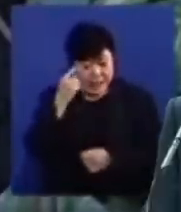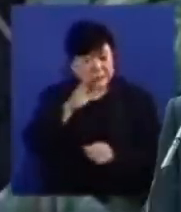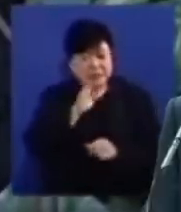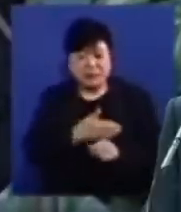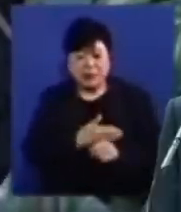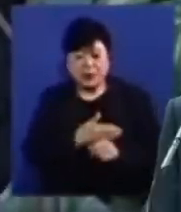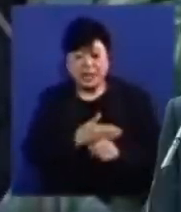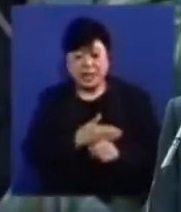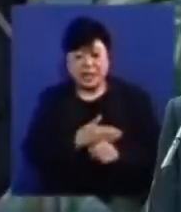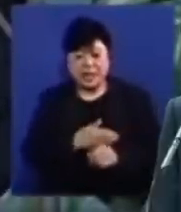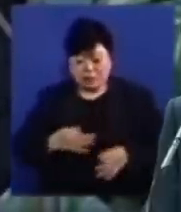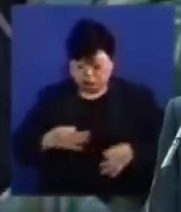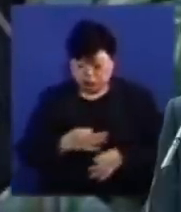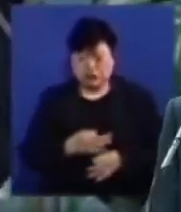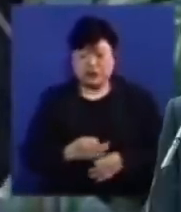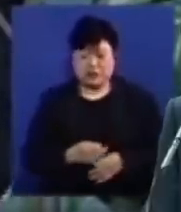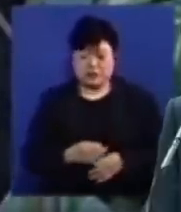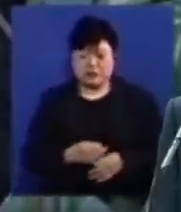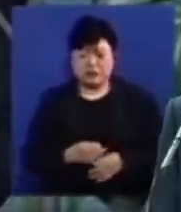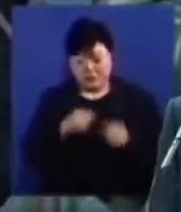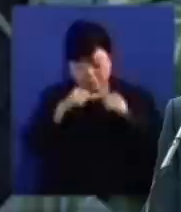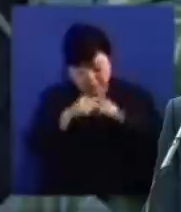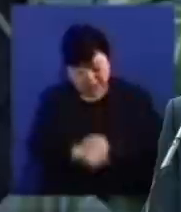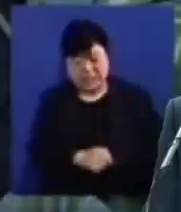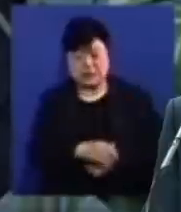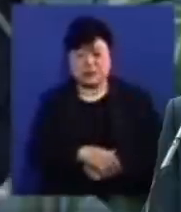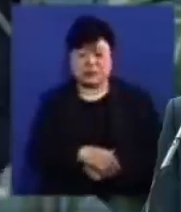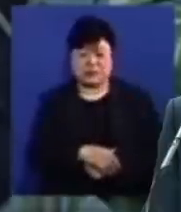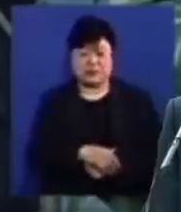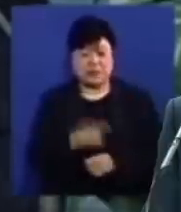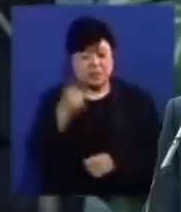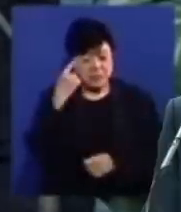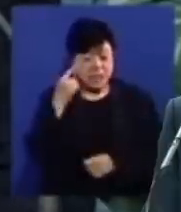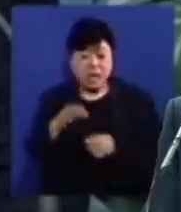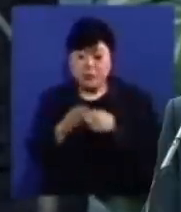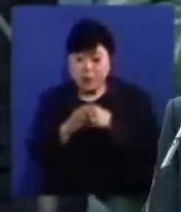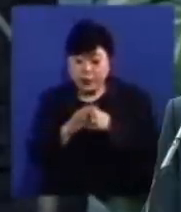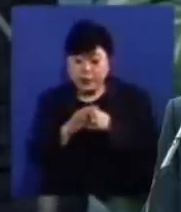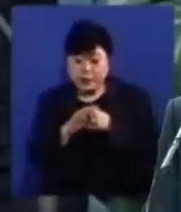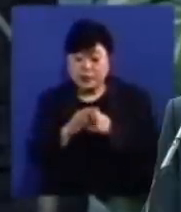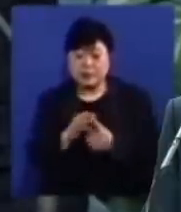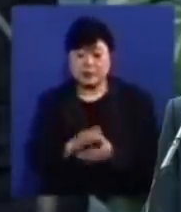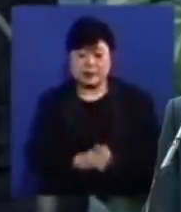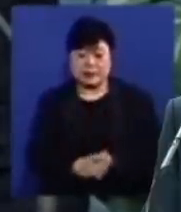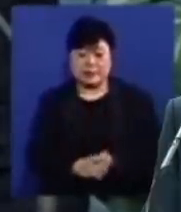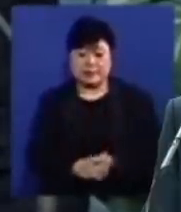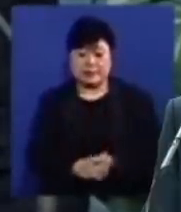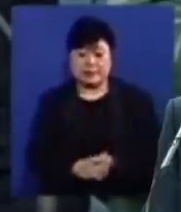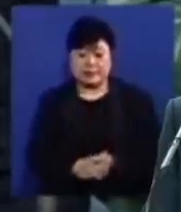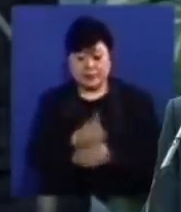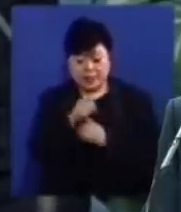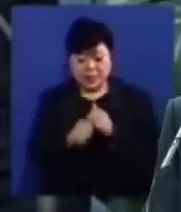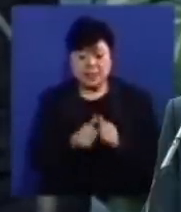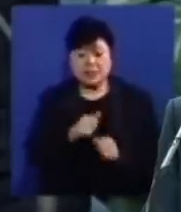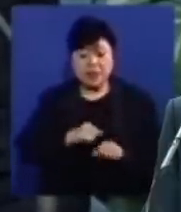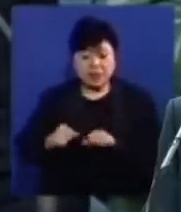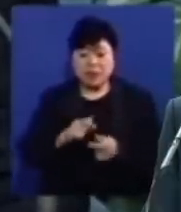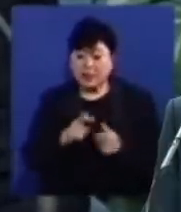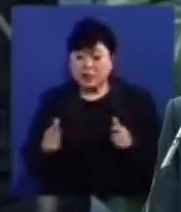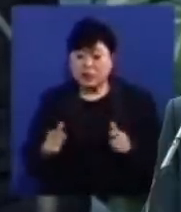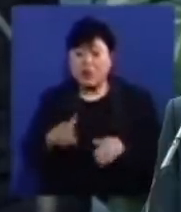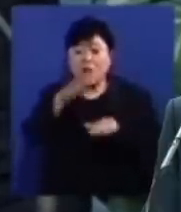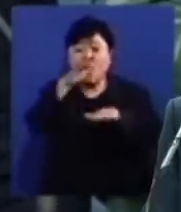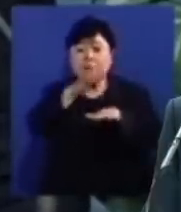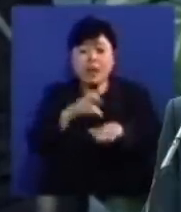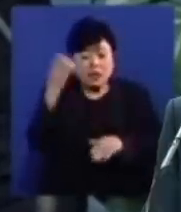잘못해서 부정적으로 파괴적으로 생각을 하면은 그건 하나님이 역사하는 것이 아니라